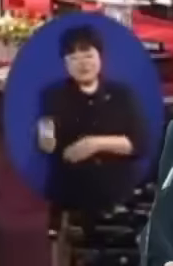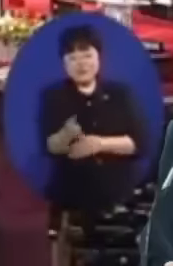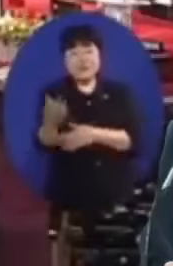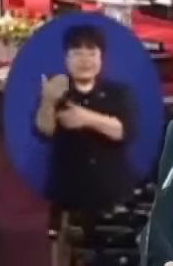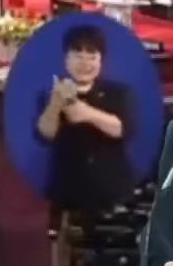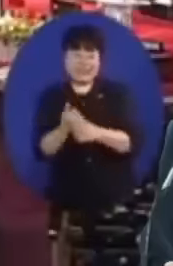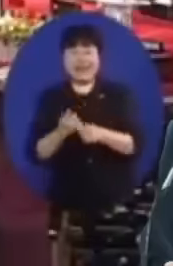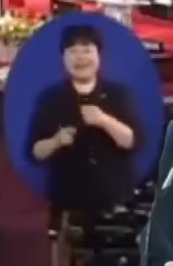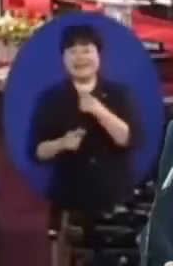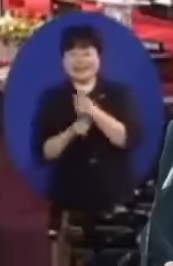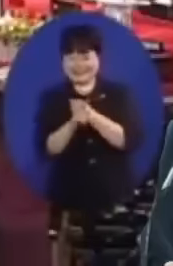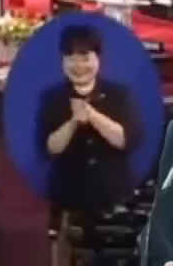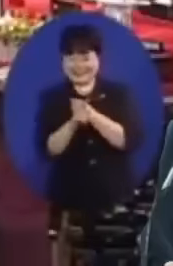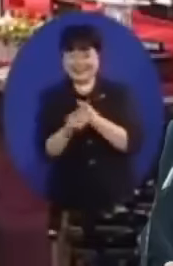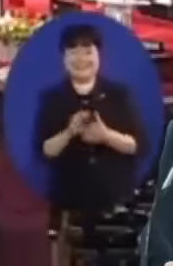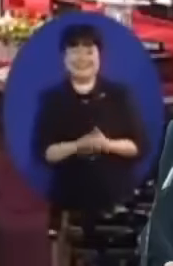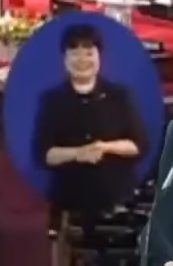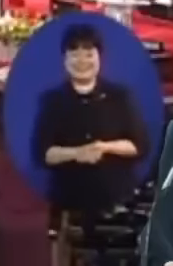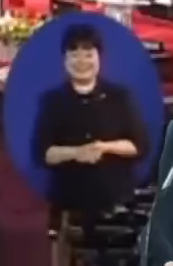153마리였습니다.